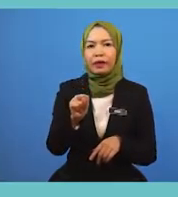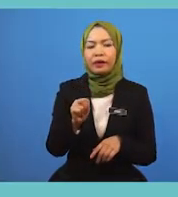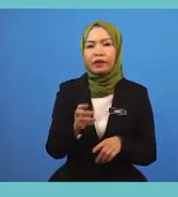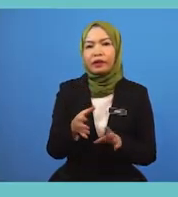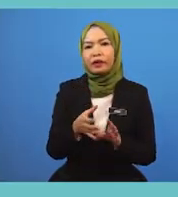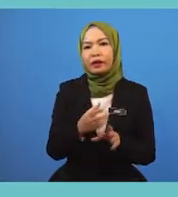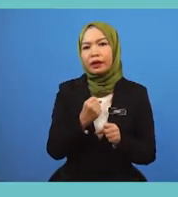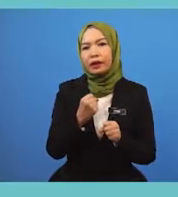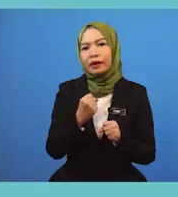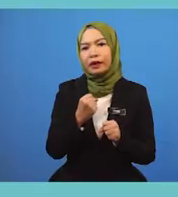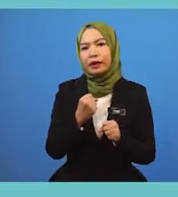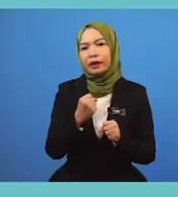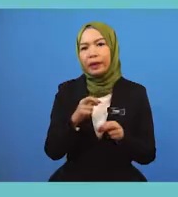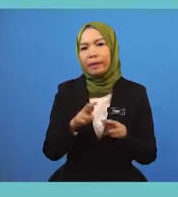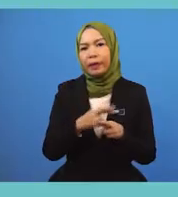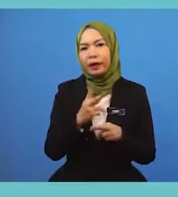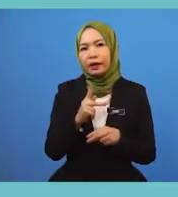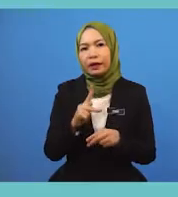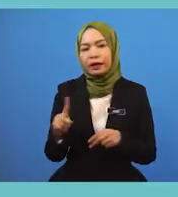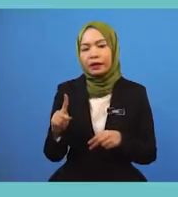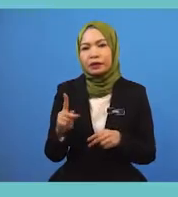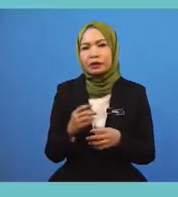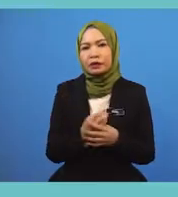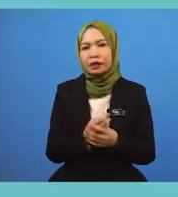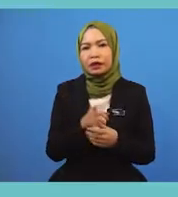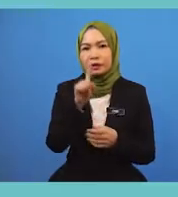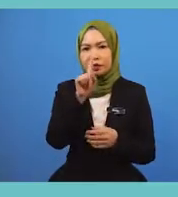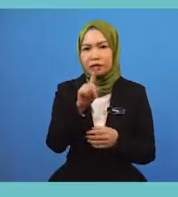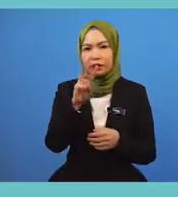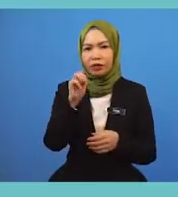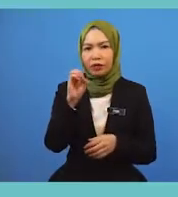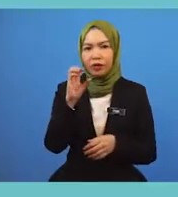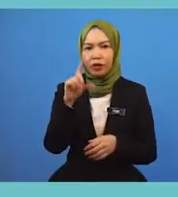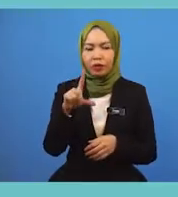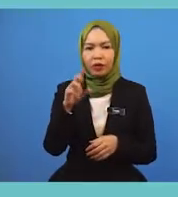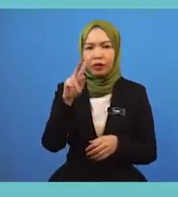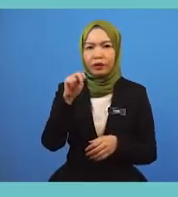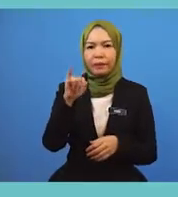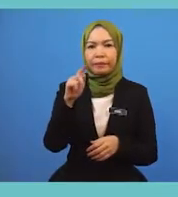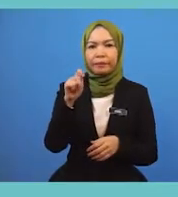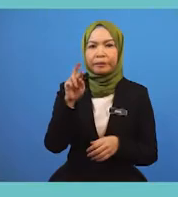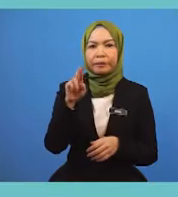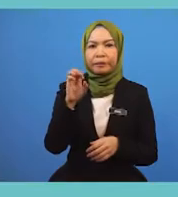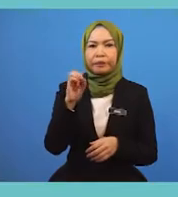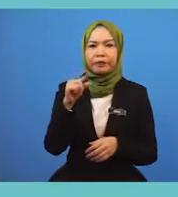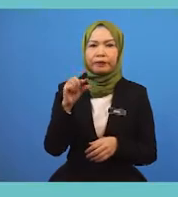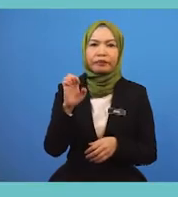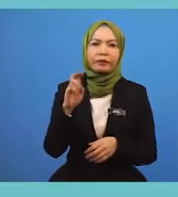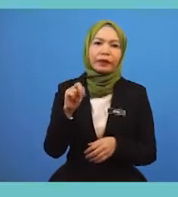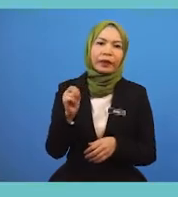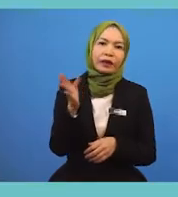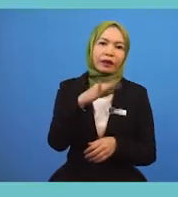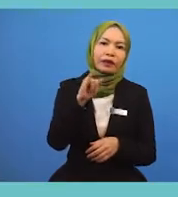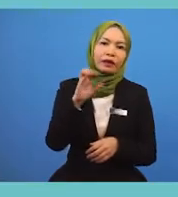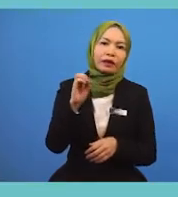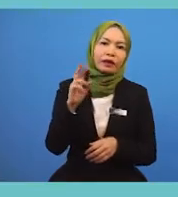simpulkan 1 mol hidrogen ion bertindak balas dengan 1 mol